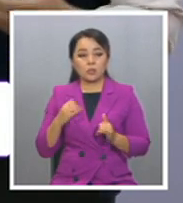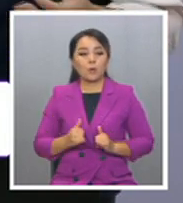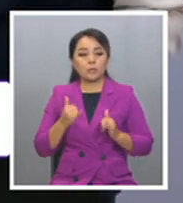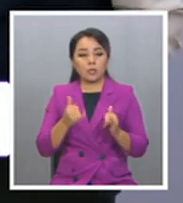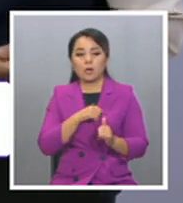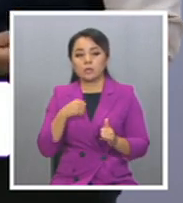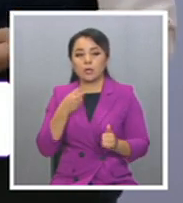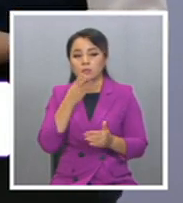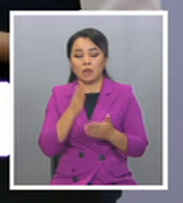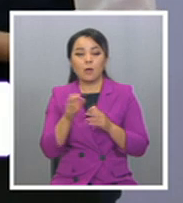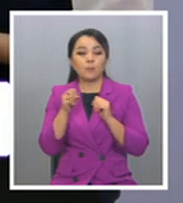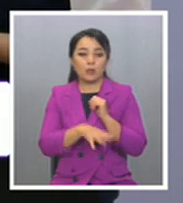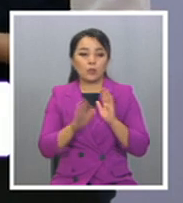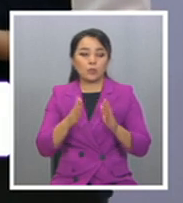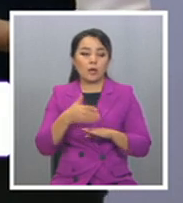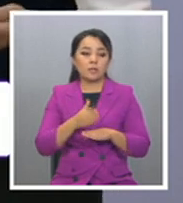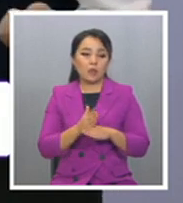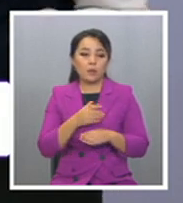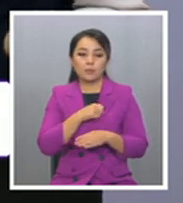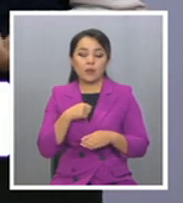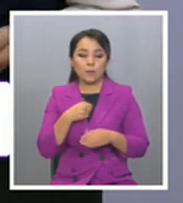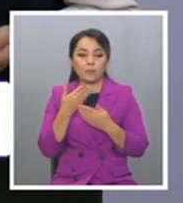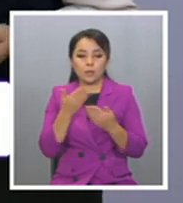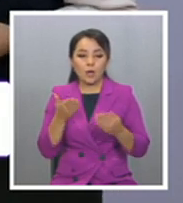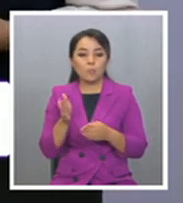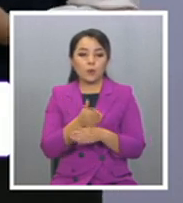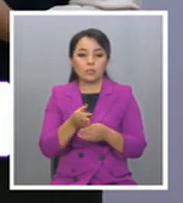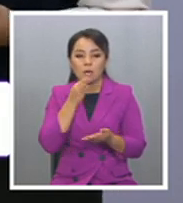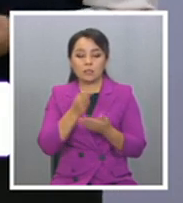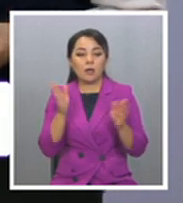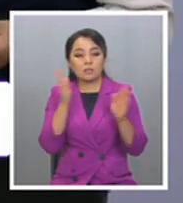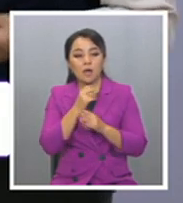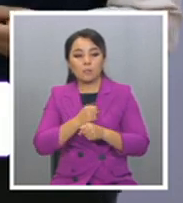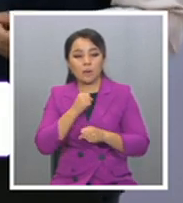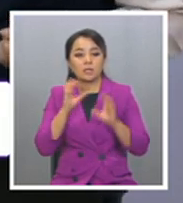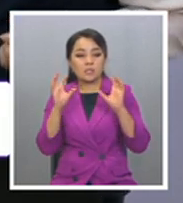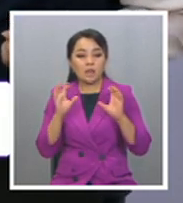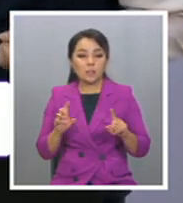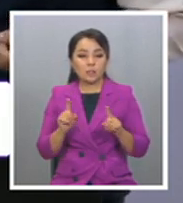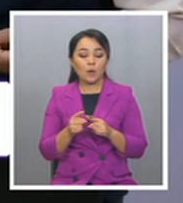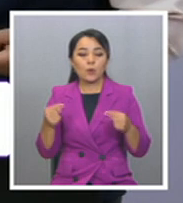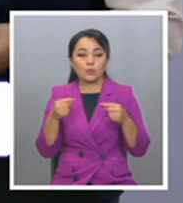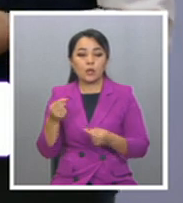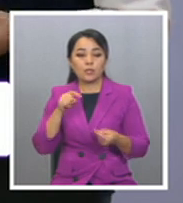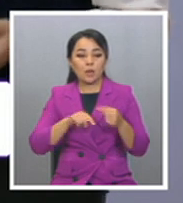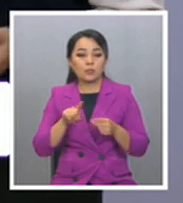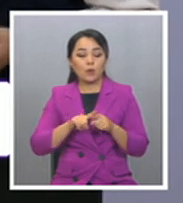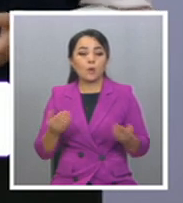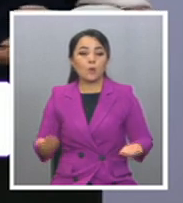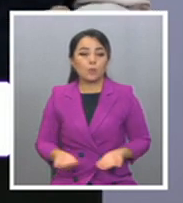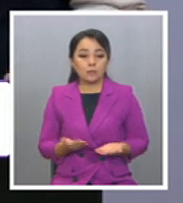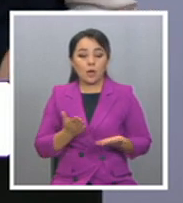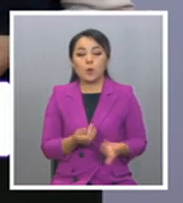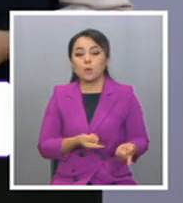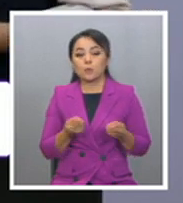кедей соңғынан бөліп береді демекші. Табиғаттың қатаң заңдылықтарымен үйлесе өмір сүре отырып, көшпелілер